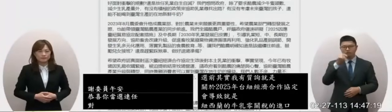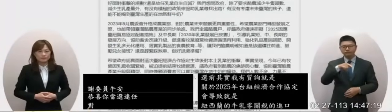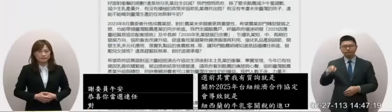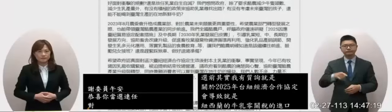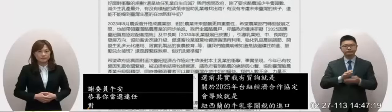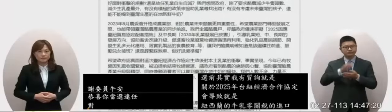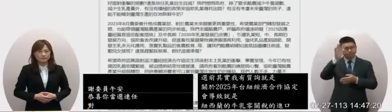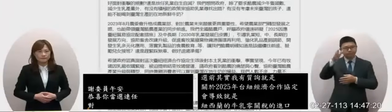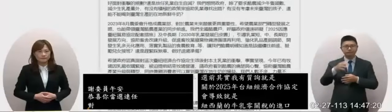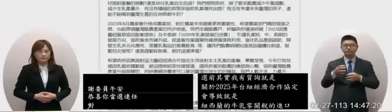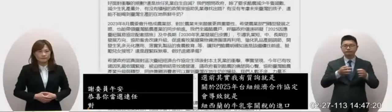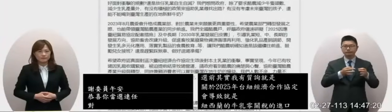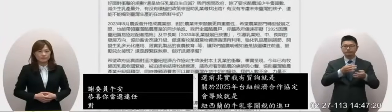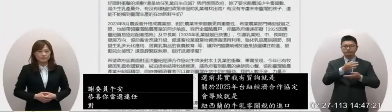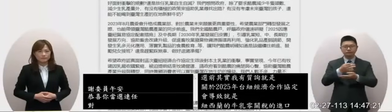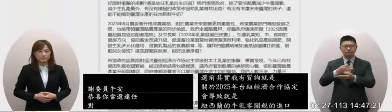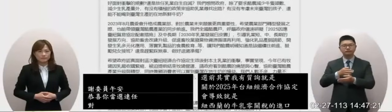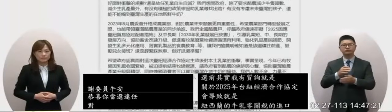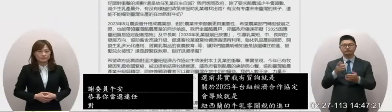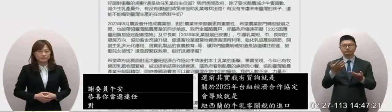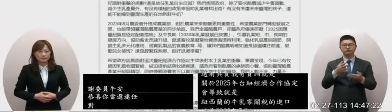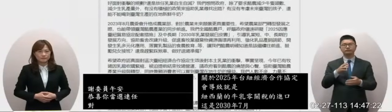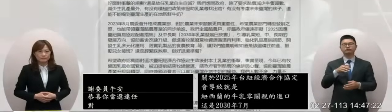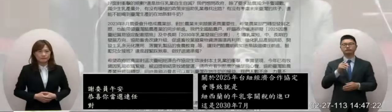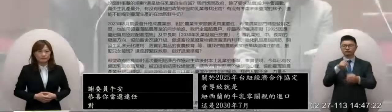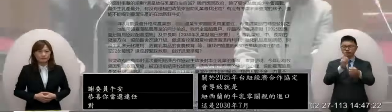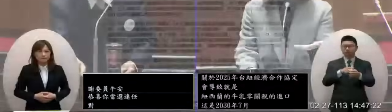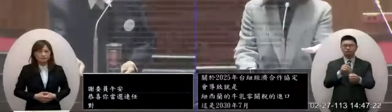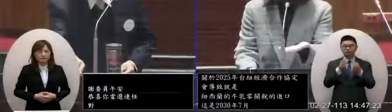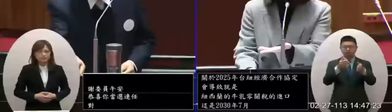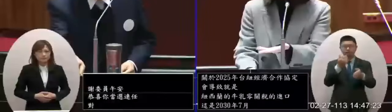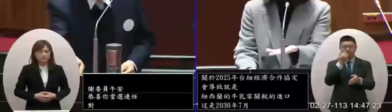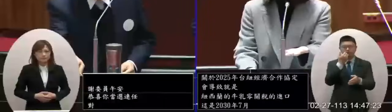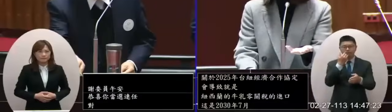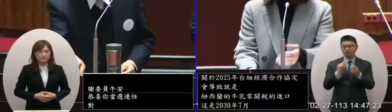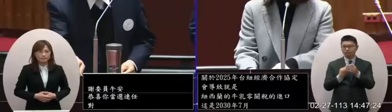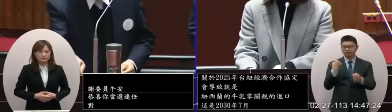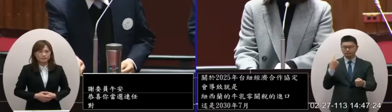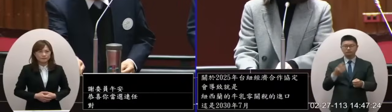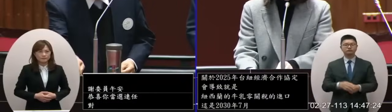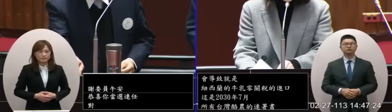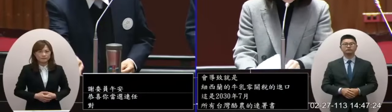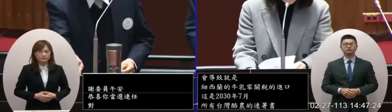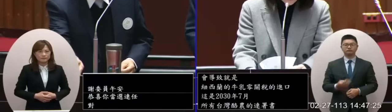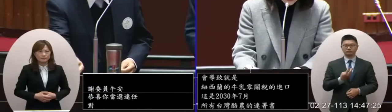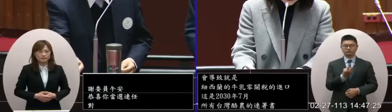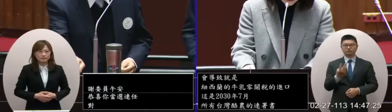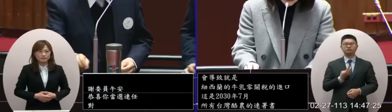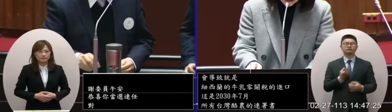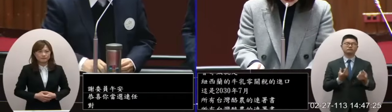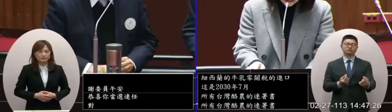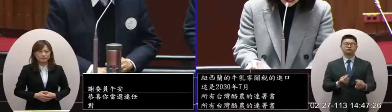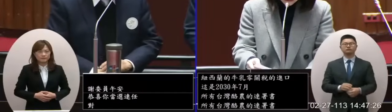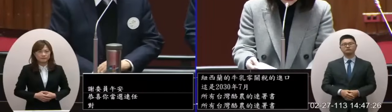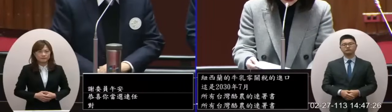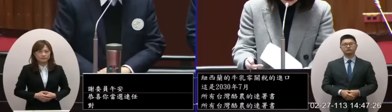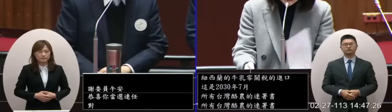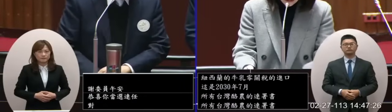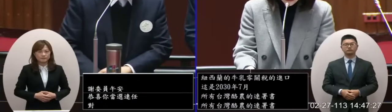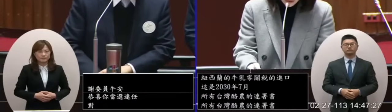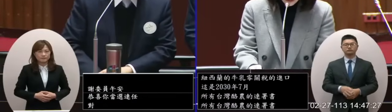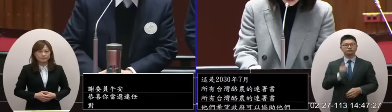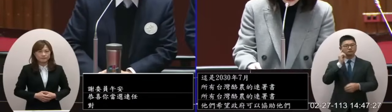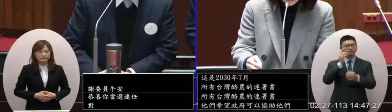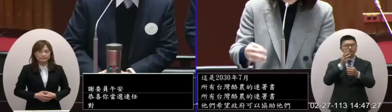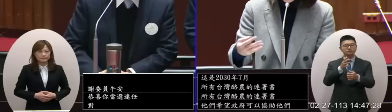发展的方向。那我想请问哦，去年我们也是同样，就是我们三位嘛。那我想要请问